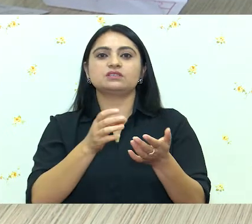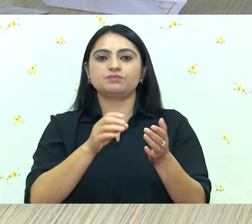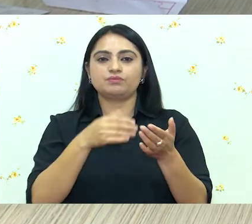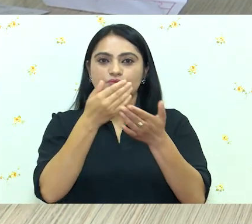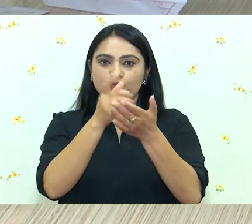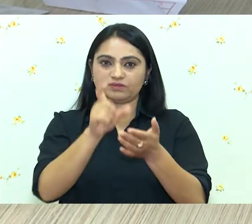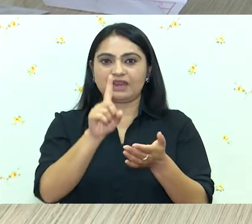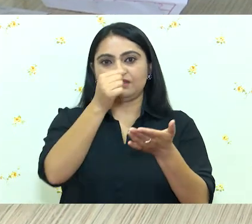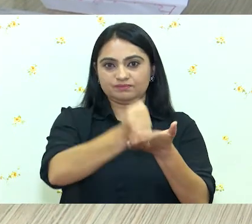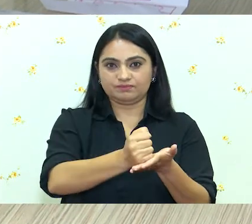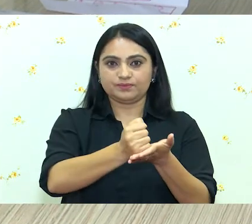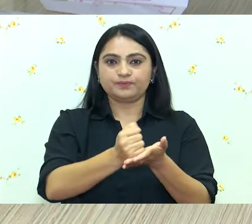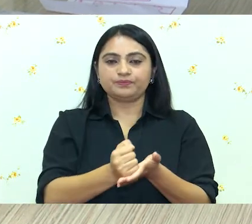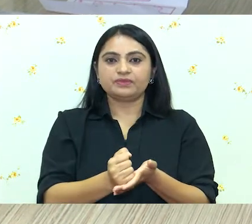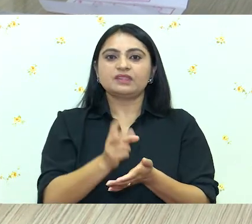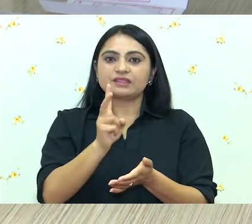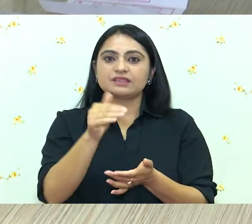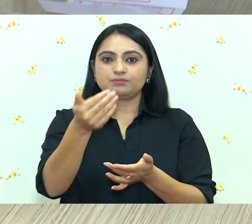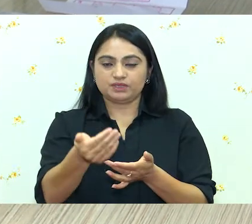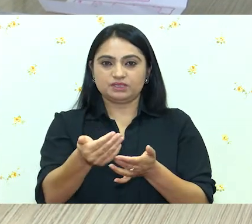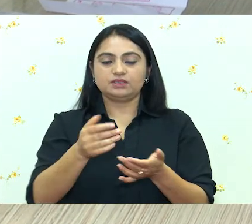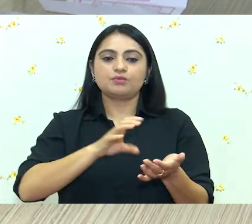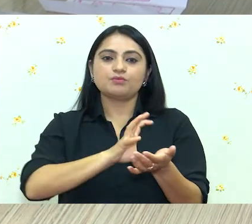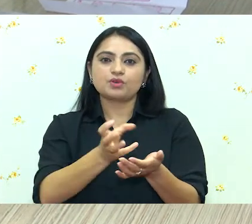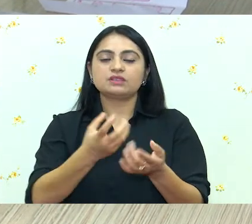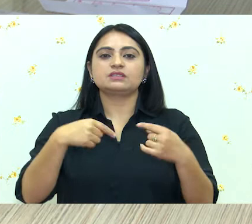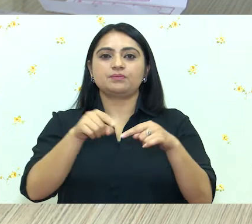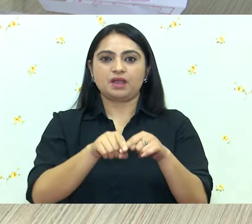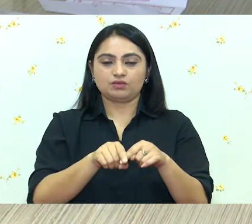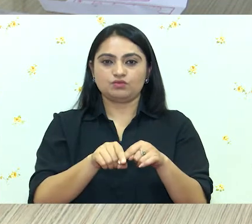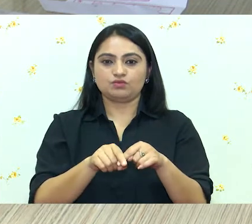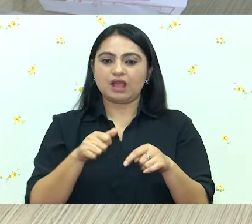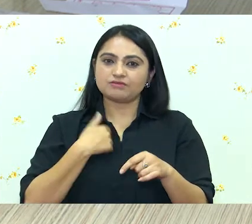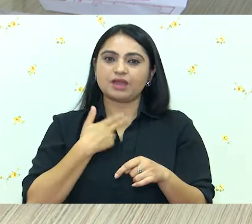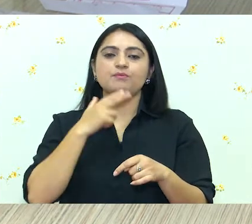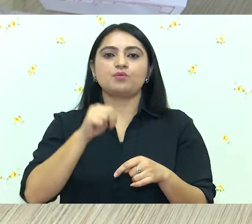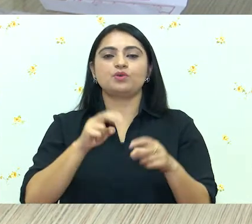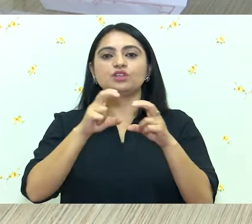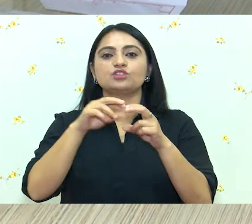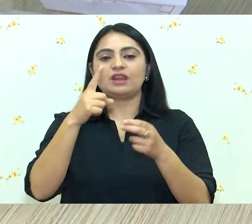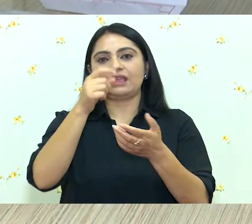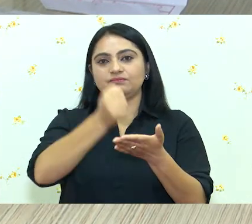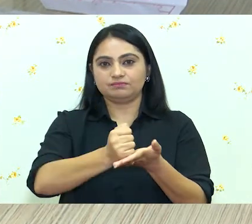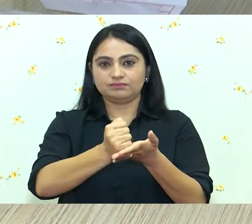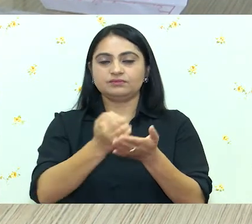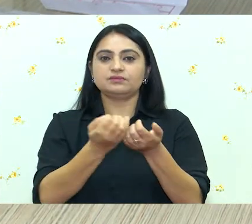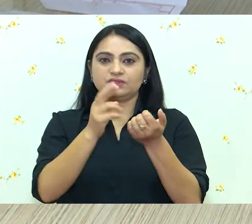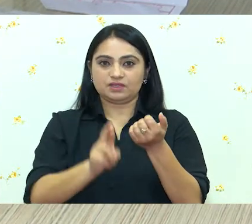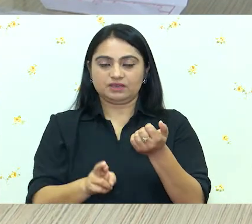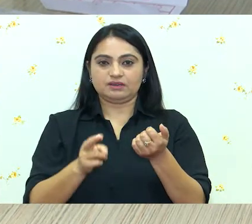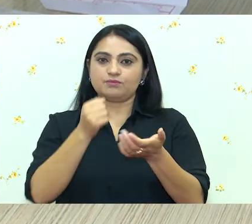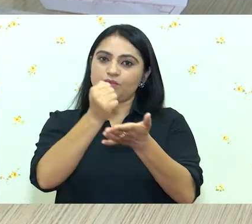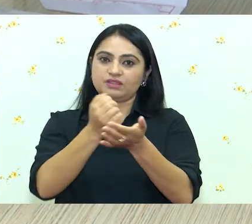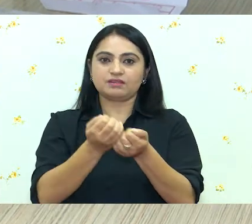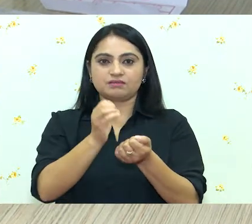एक स्वस्तिक छाप र त्यसपछि प्रदेश सभाकै आफूलाई मनपर्ने दललाई एक स्वस्तिक छाप लगाएर मतदान